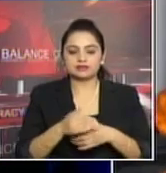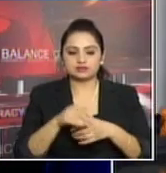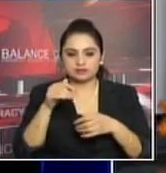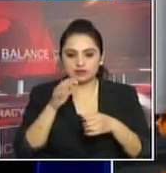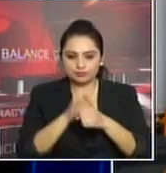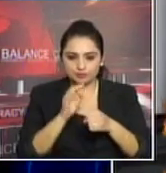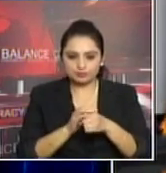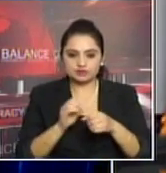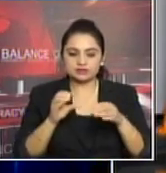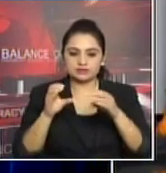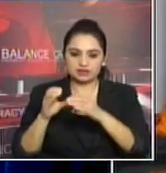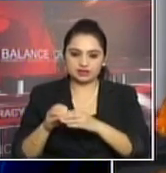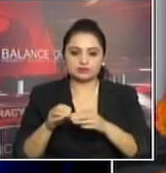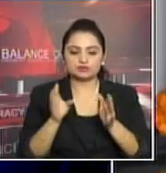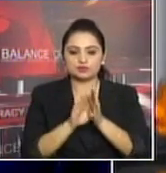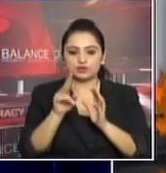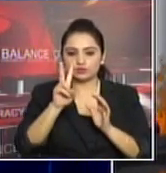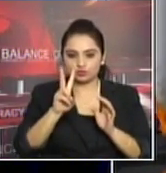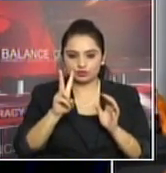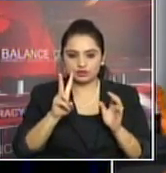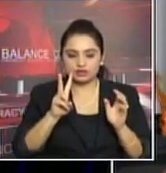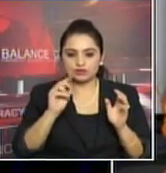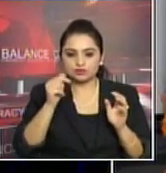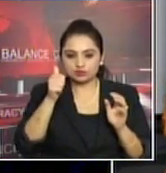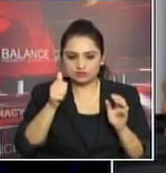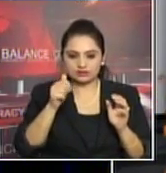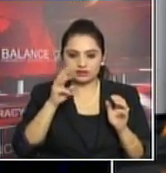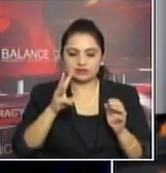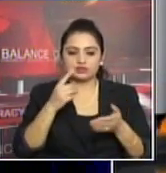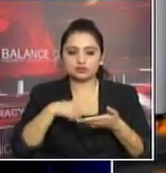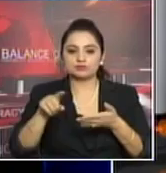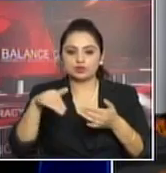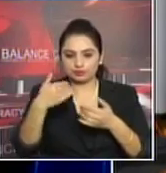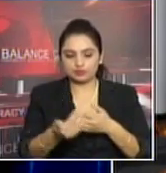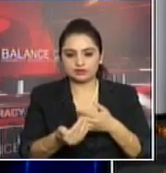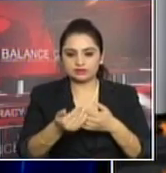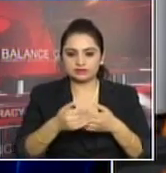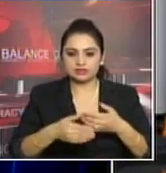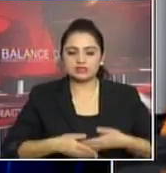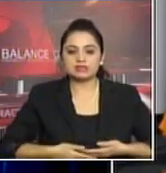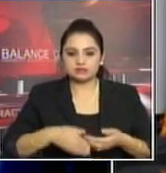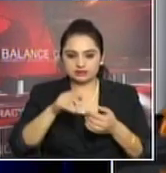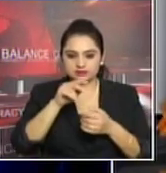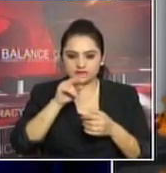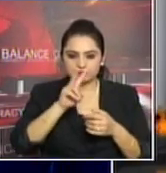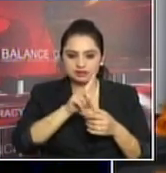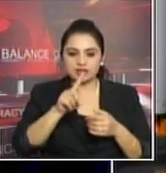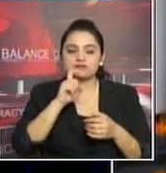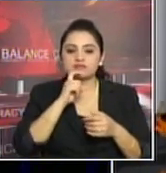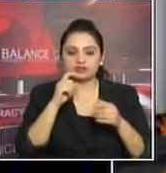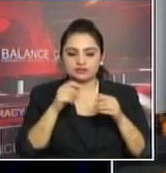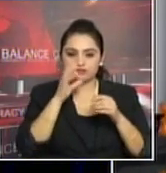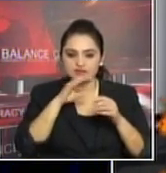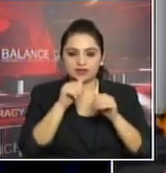व्यवस्थापिका संसदबाट 2063 भदौ 20 गते अनुमोदन पश्चात 2064 जेठ 11 गतेको मन्त्री परिषदको निर्णय अनुसार